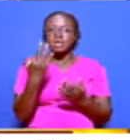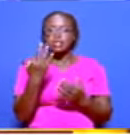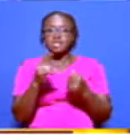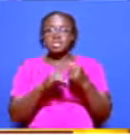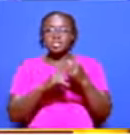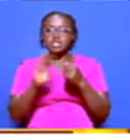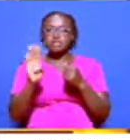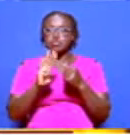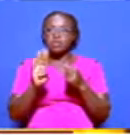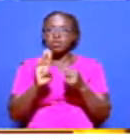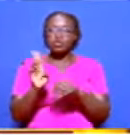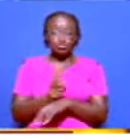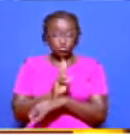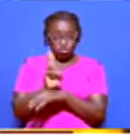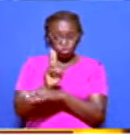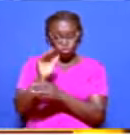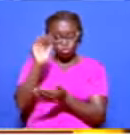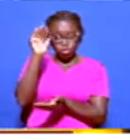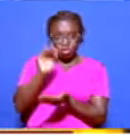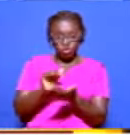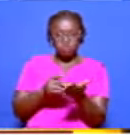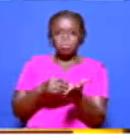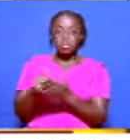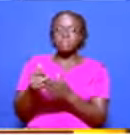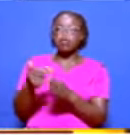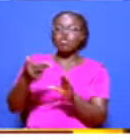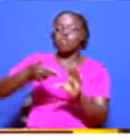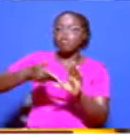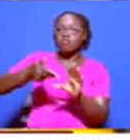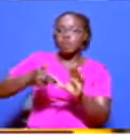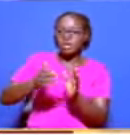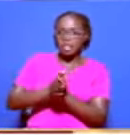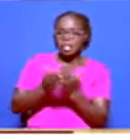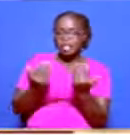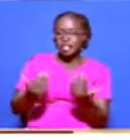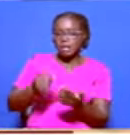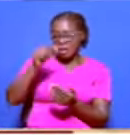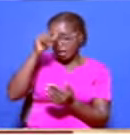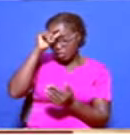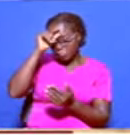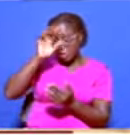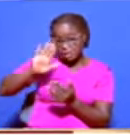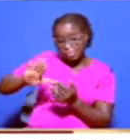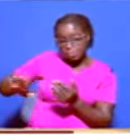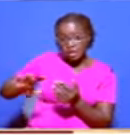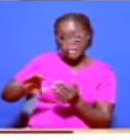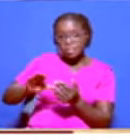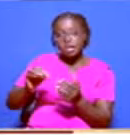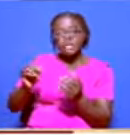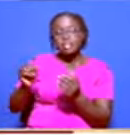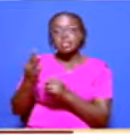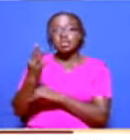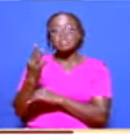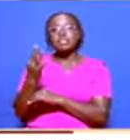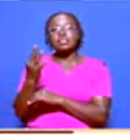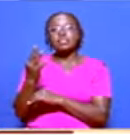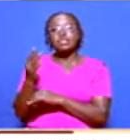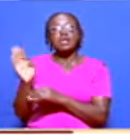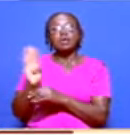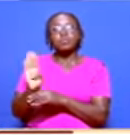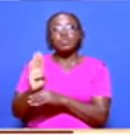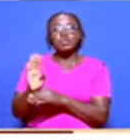bei ya mafuta. Kulingana na Wizara ya Mafuta, serikali inadaiwa masalio ya shilingi bilioni 13 na kampuni za